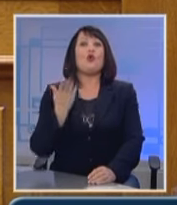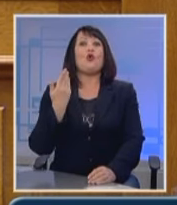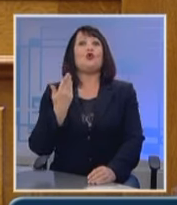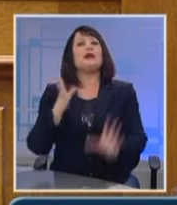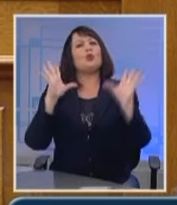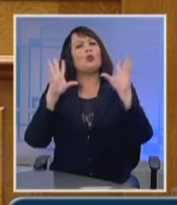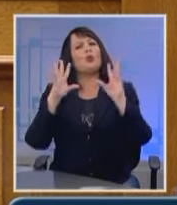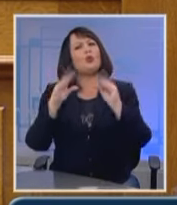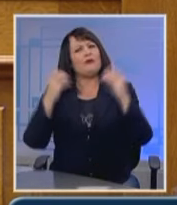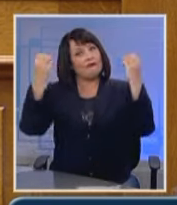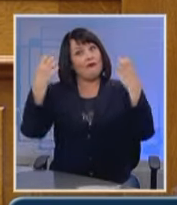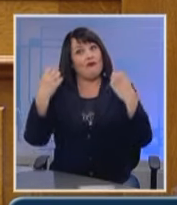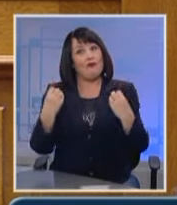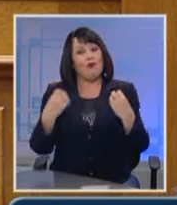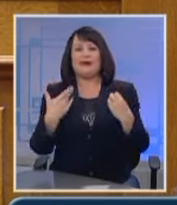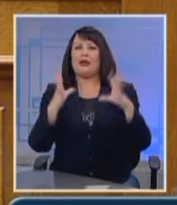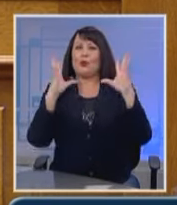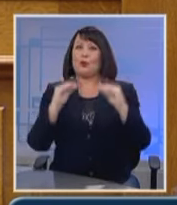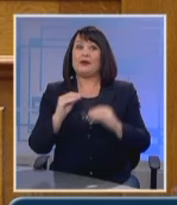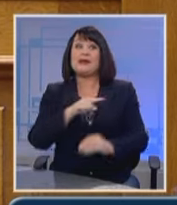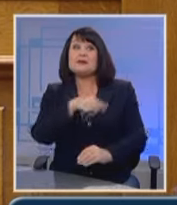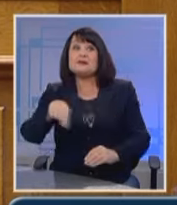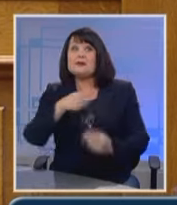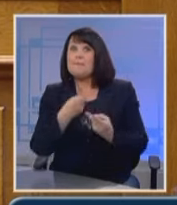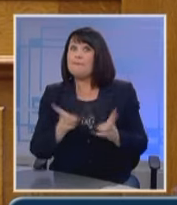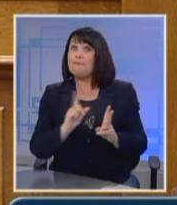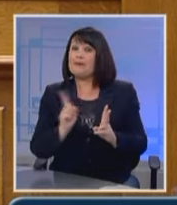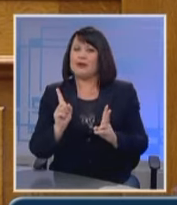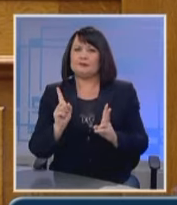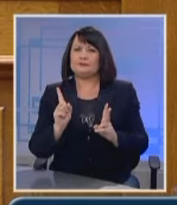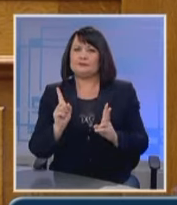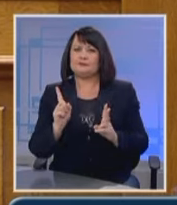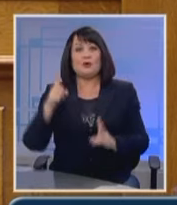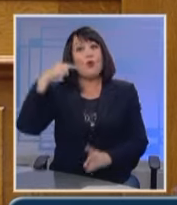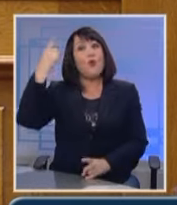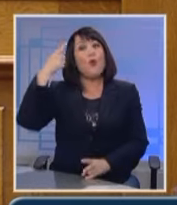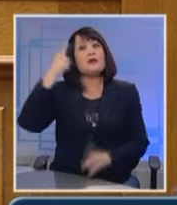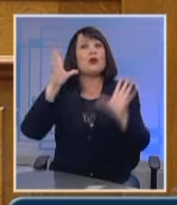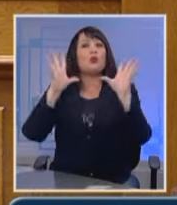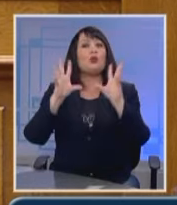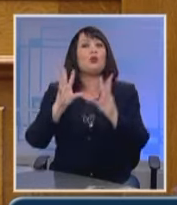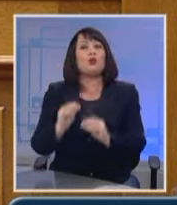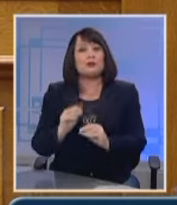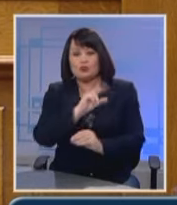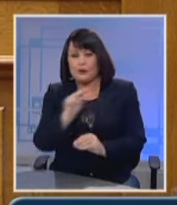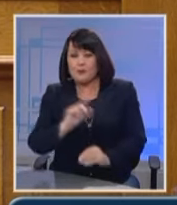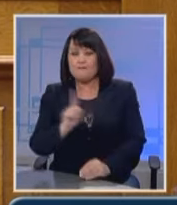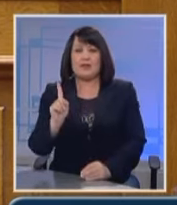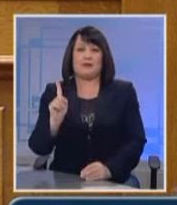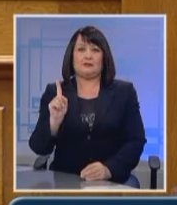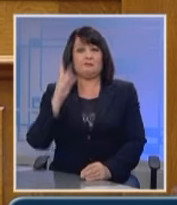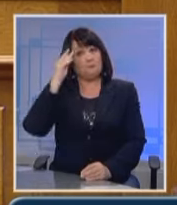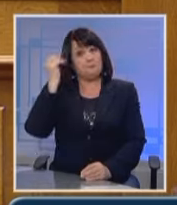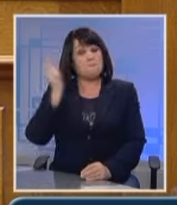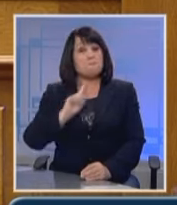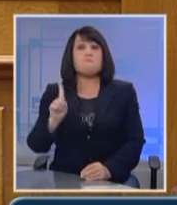θα σβήσουν, μην αφήσετε να σβήσουν και τα όνειρά μας μαζί. Μη μας